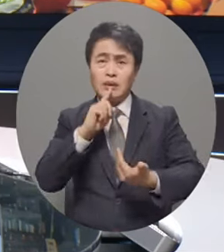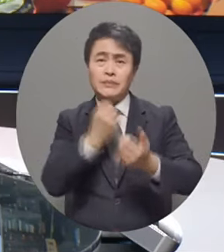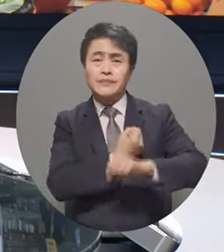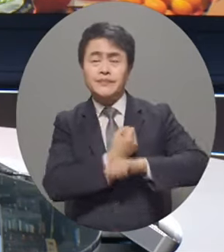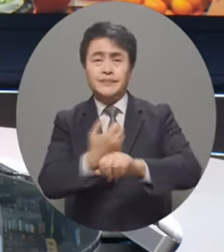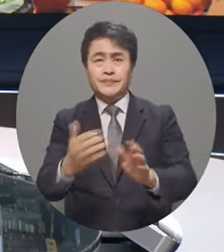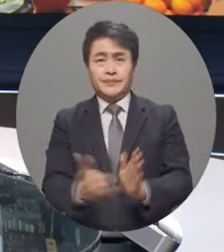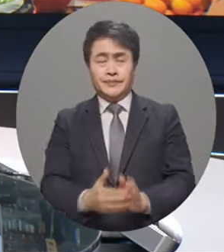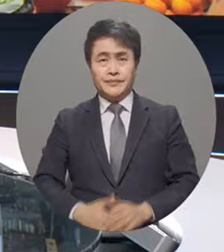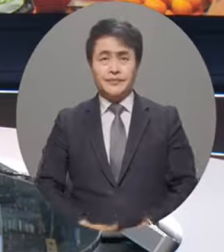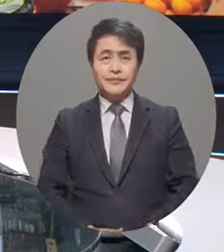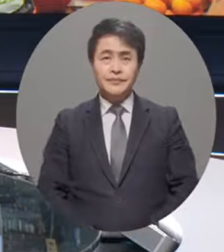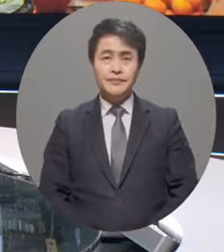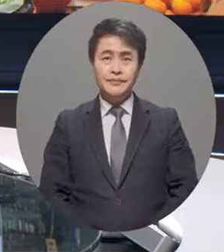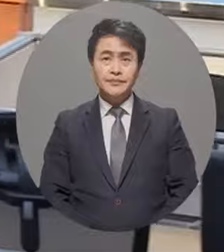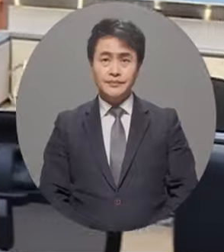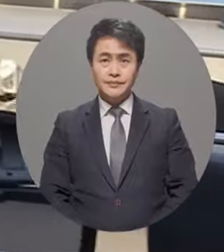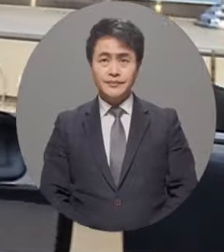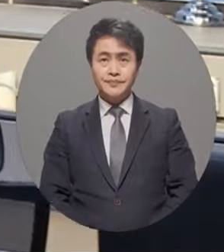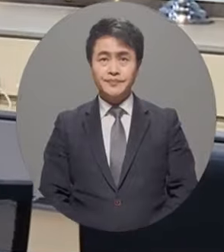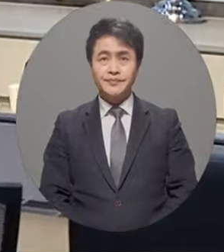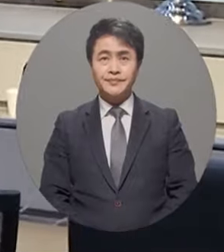김민형 기자가 보도합니다.